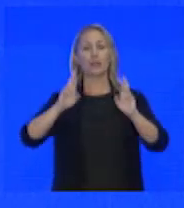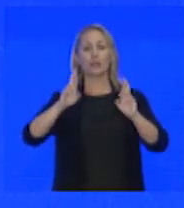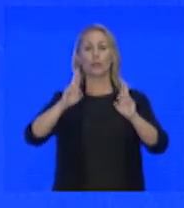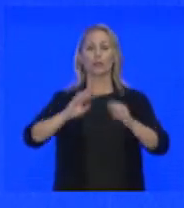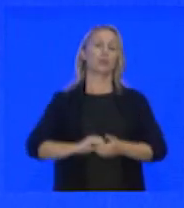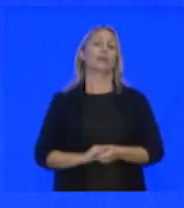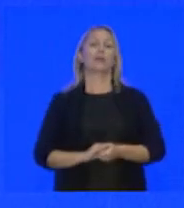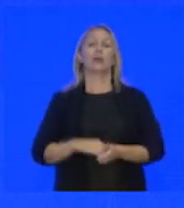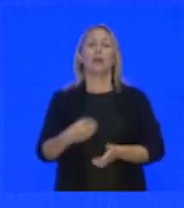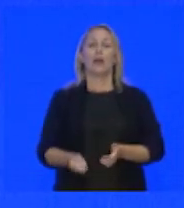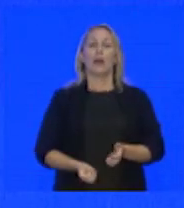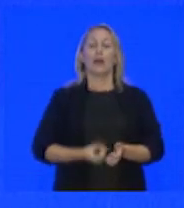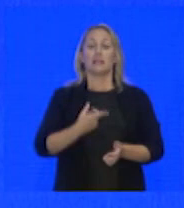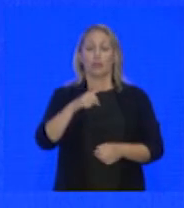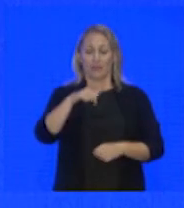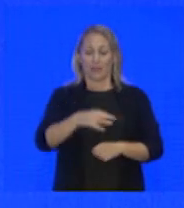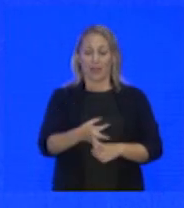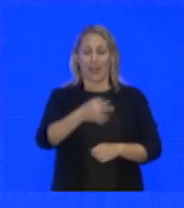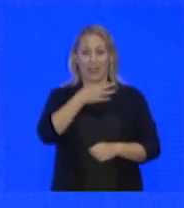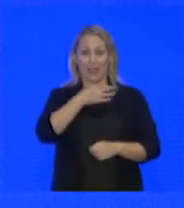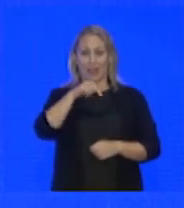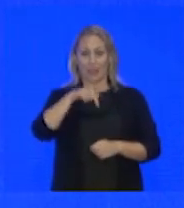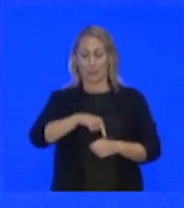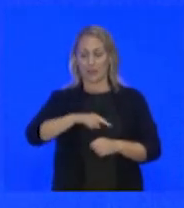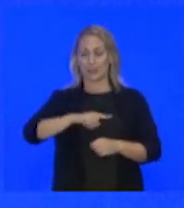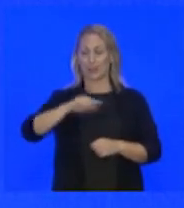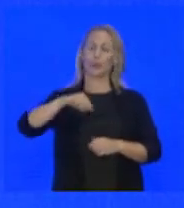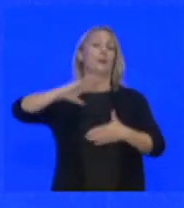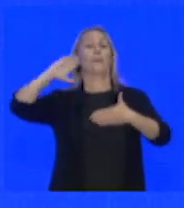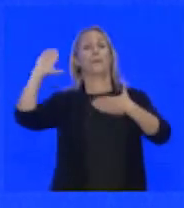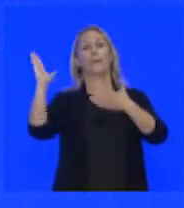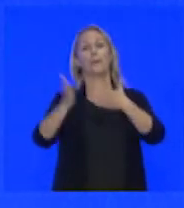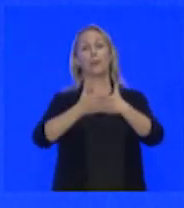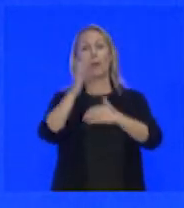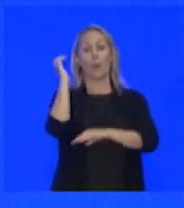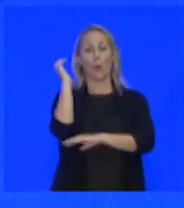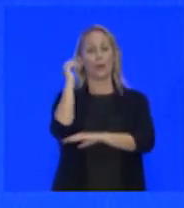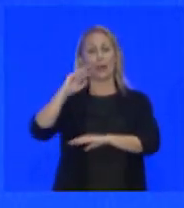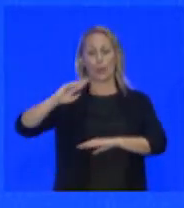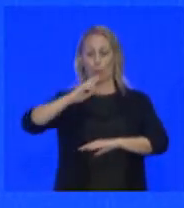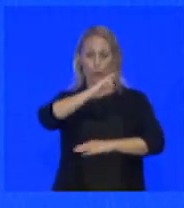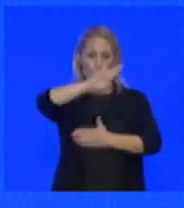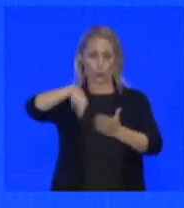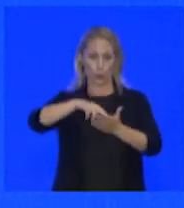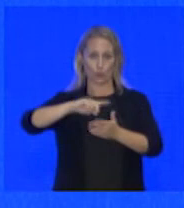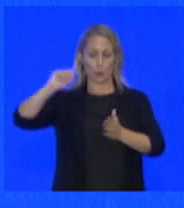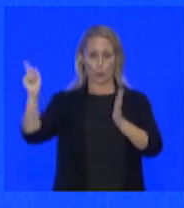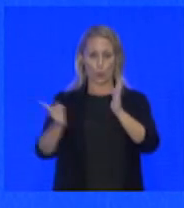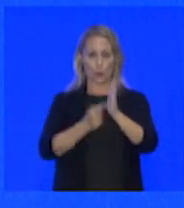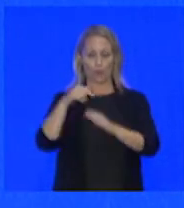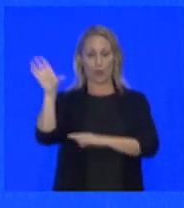αισθάνομαι την ανάγκη να κλείσω αυτή την πρώτη μου ομιλία ως Πρωθυπουργός στη Διεθνή